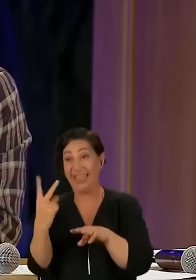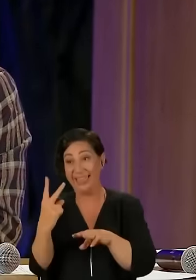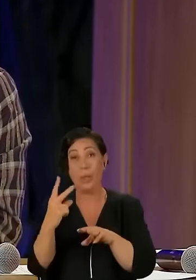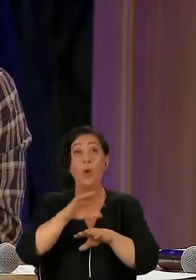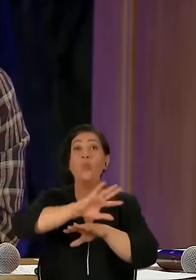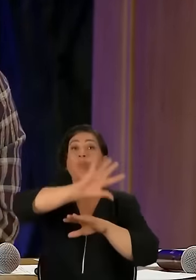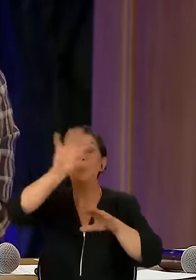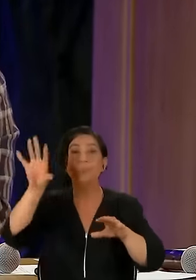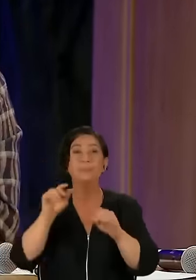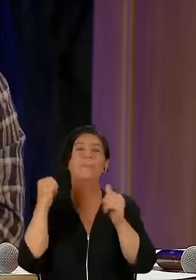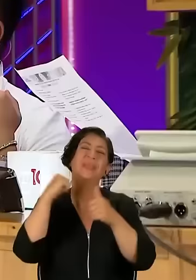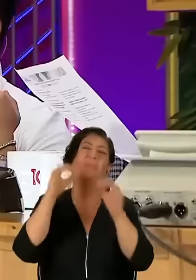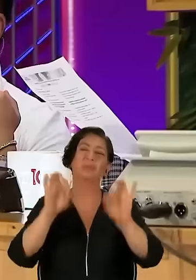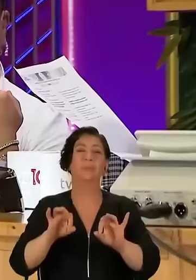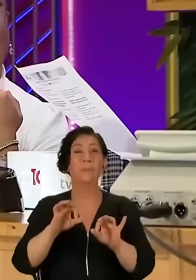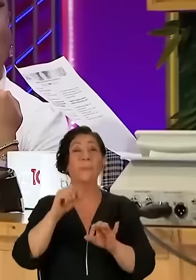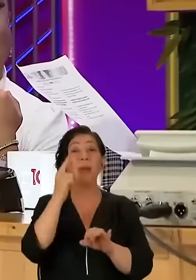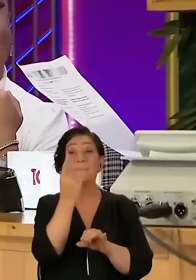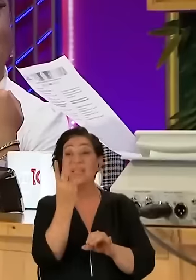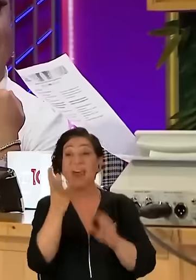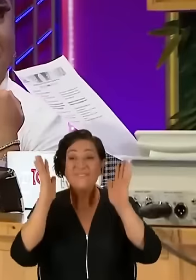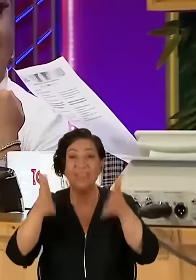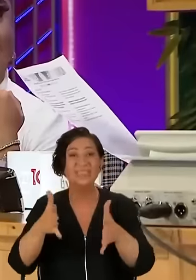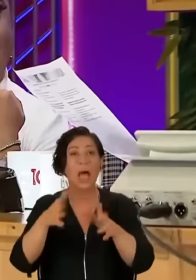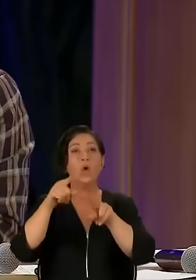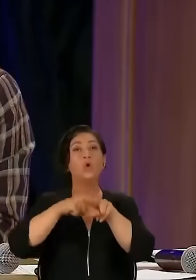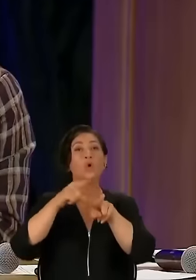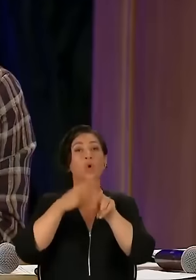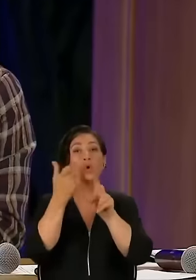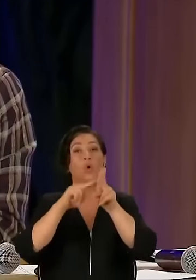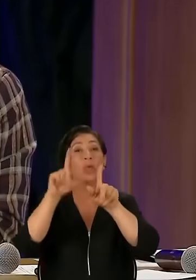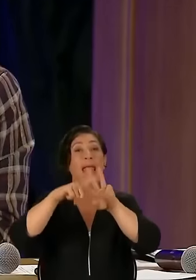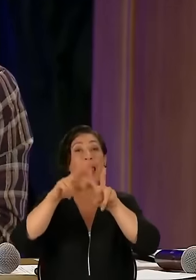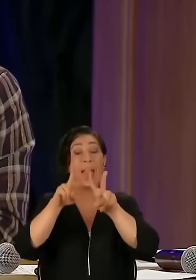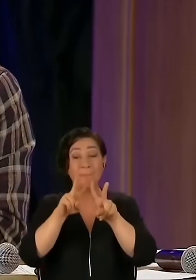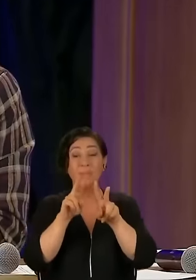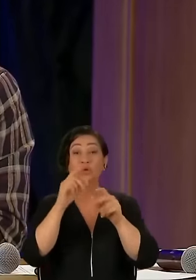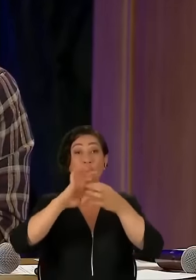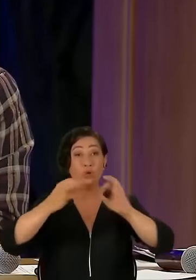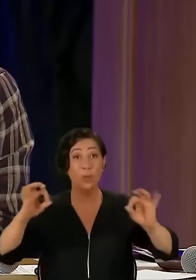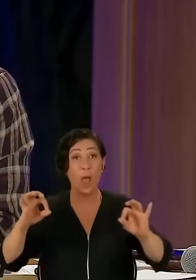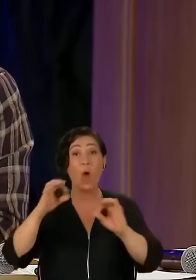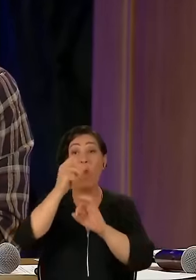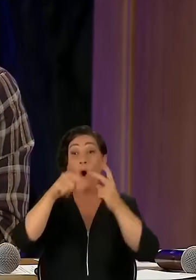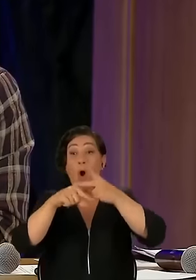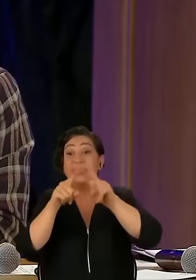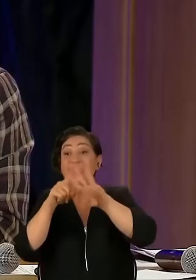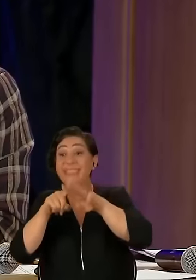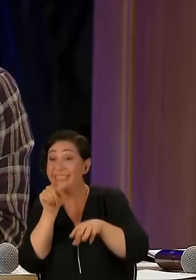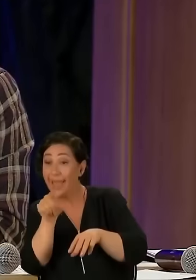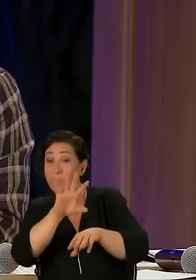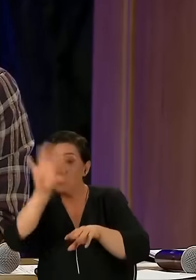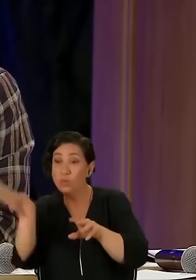Öznenin bütün bir daha başla. Birden çok yüklemli cümlelerde öznenin